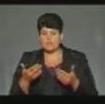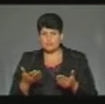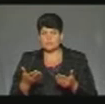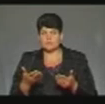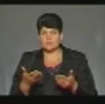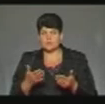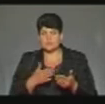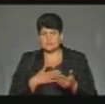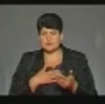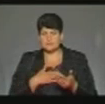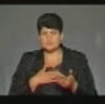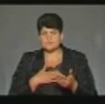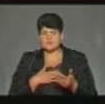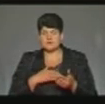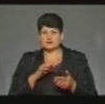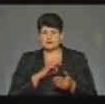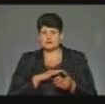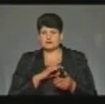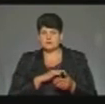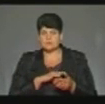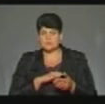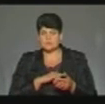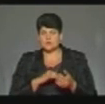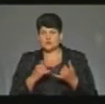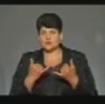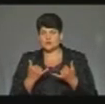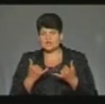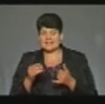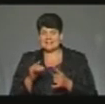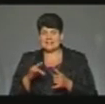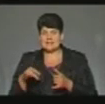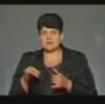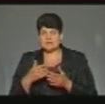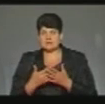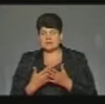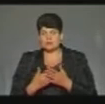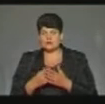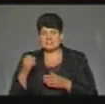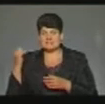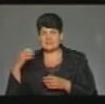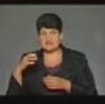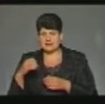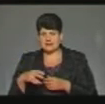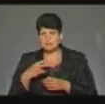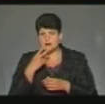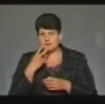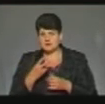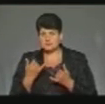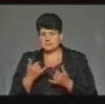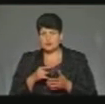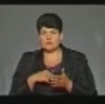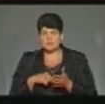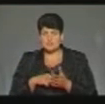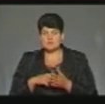зарекомендовано нам застосовувати сучасні європейського типу світильники. Як ми бачимо зараз по місці, ми ними